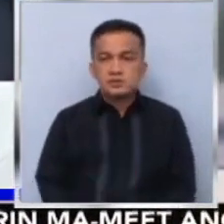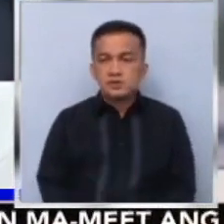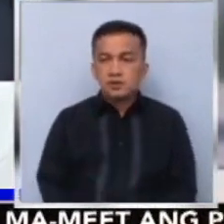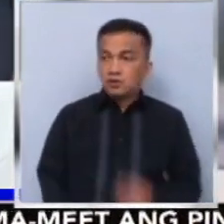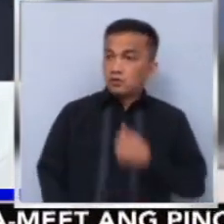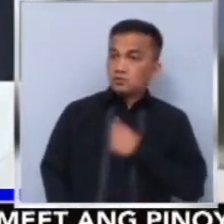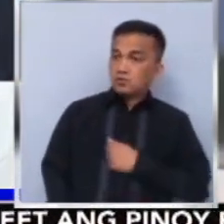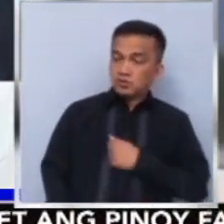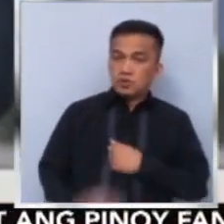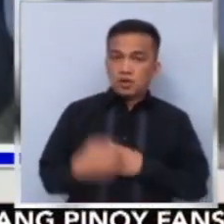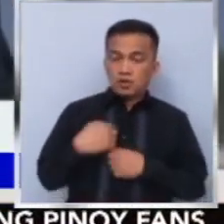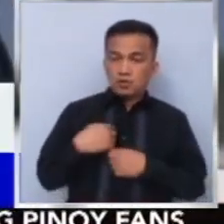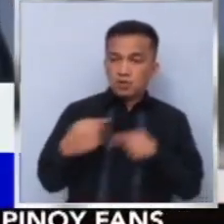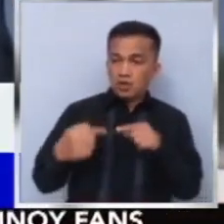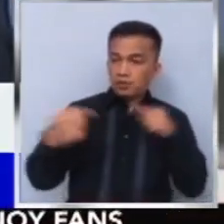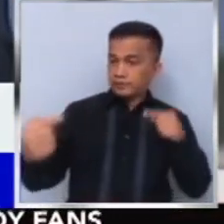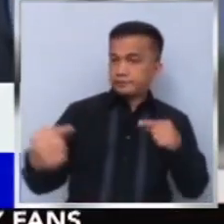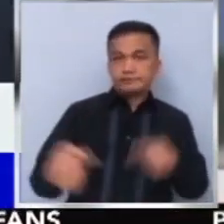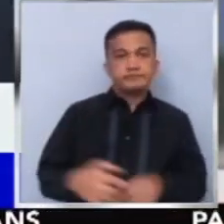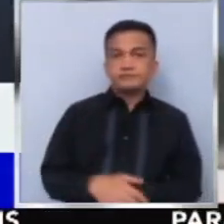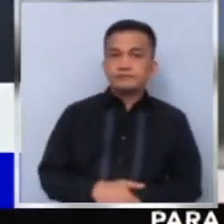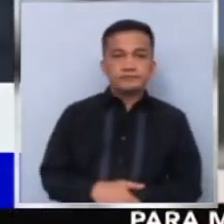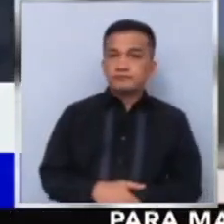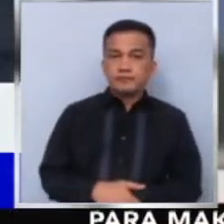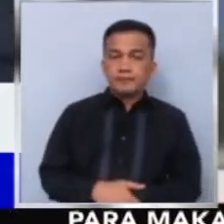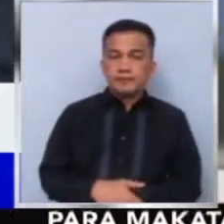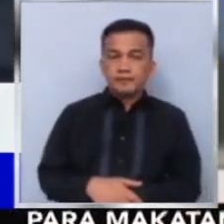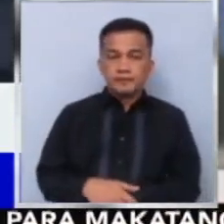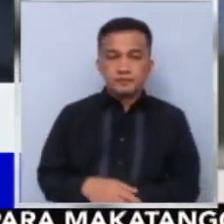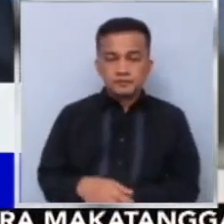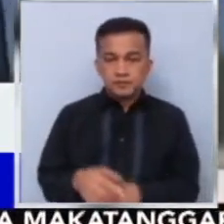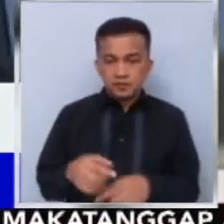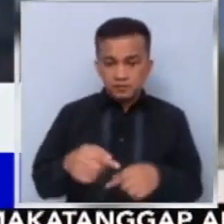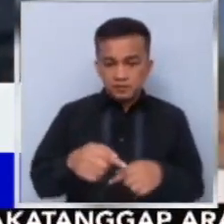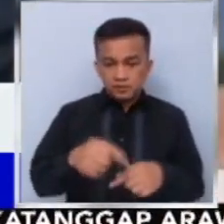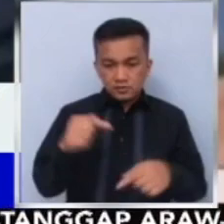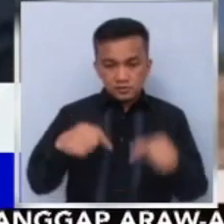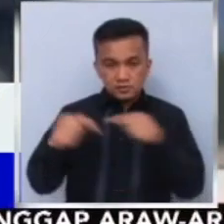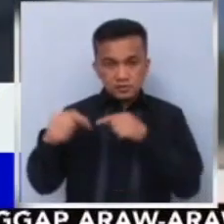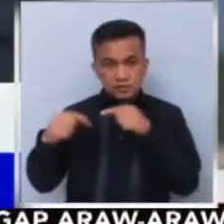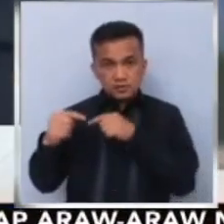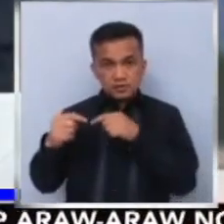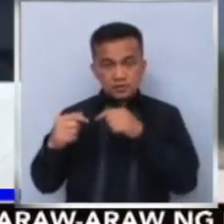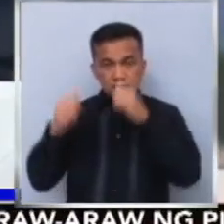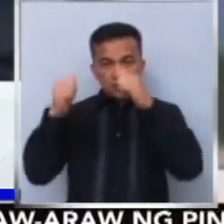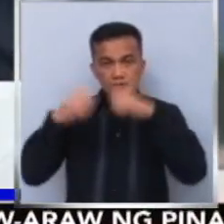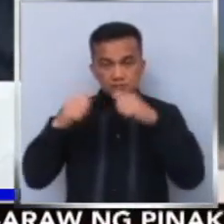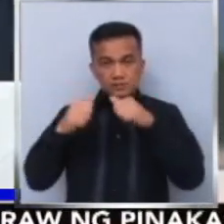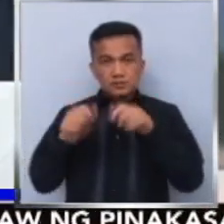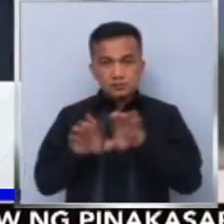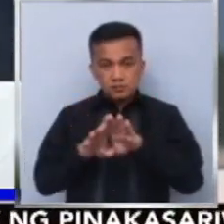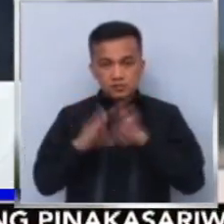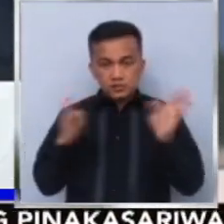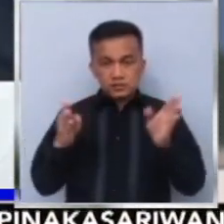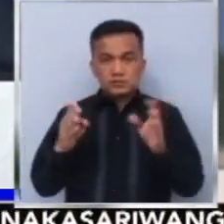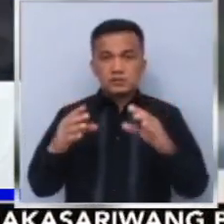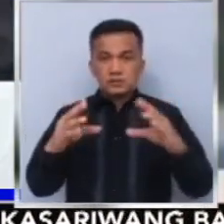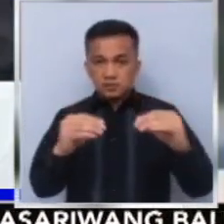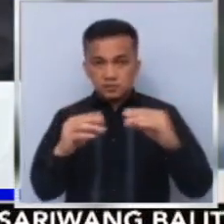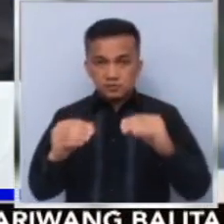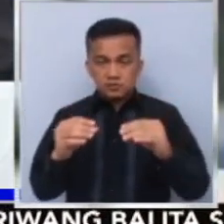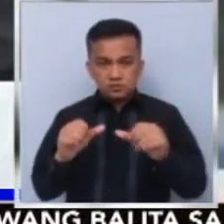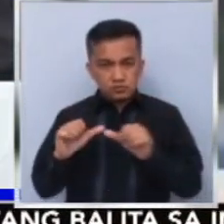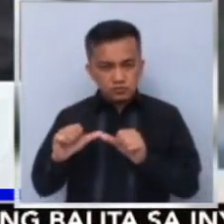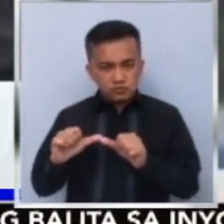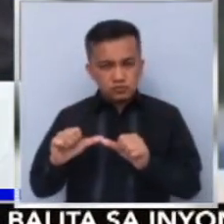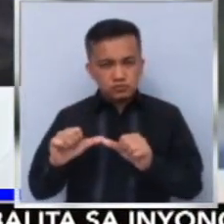kaaway. I-review natin ang ating mga agreements, buksan natin ang ating pag-uusap, tuloy-tuloy yan. Pero